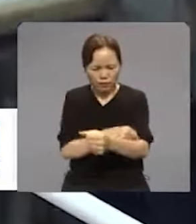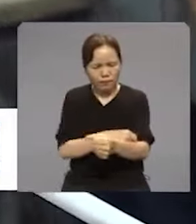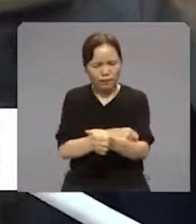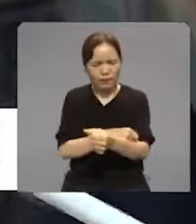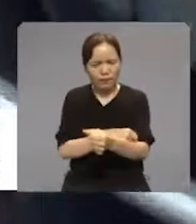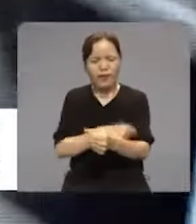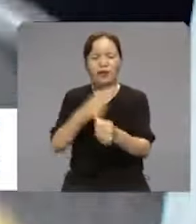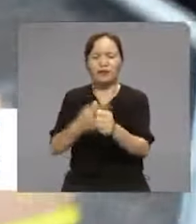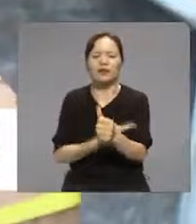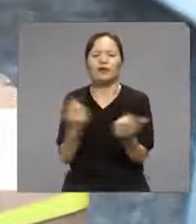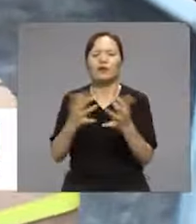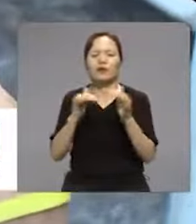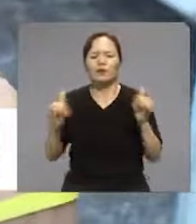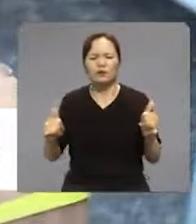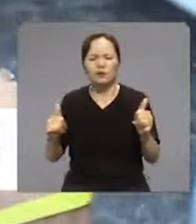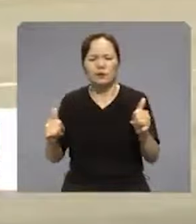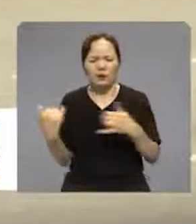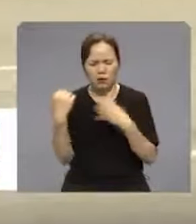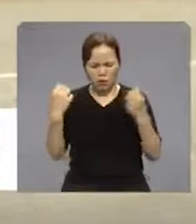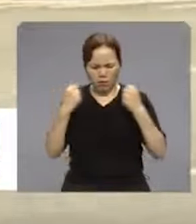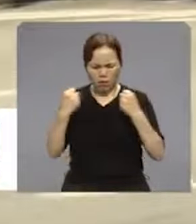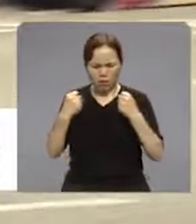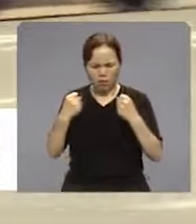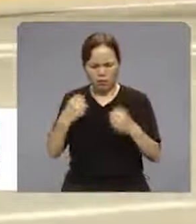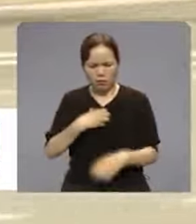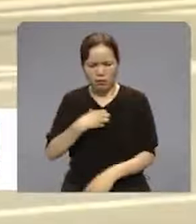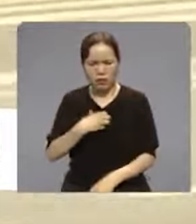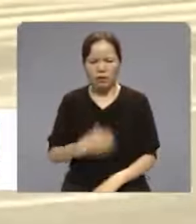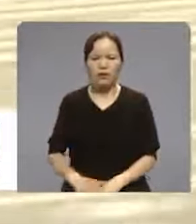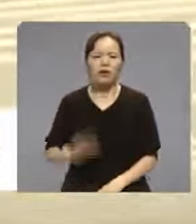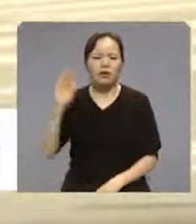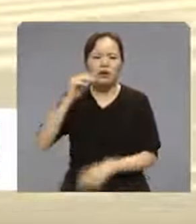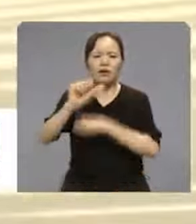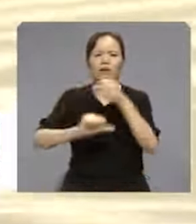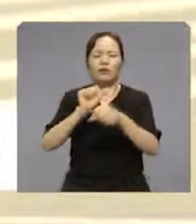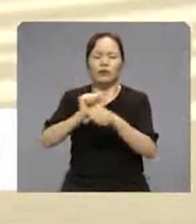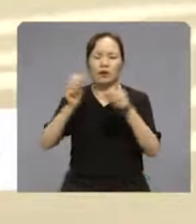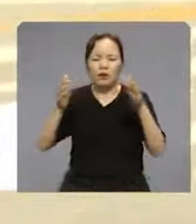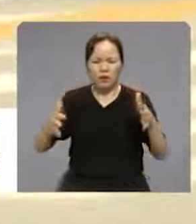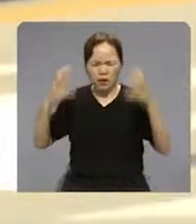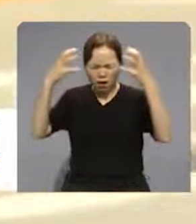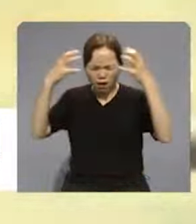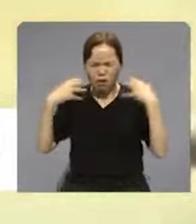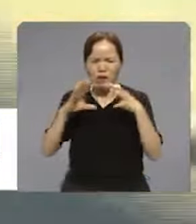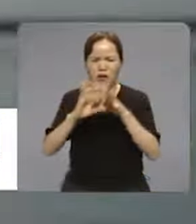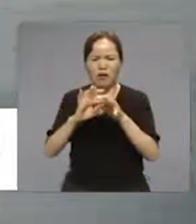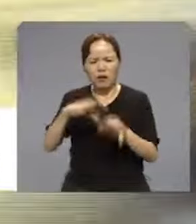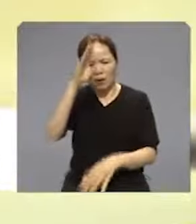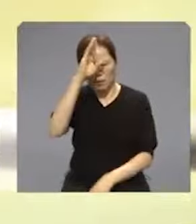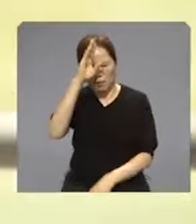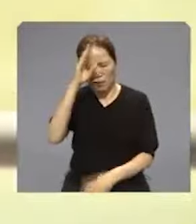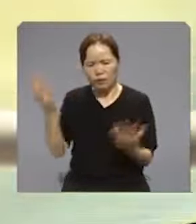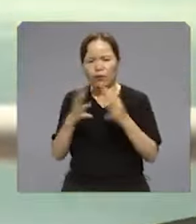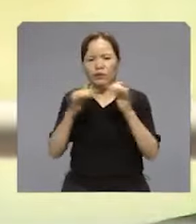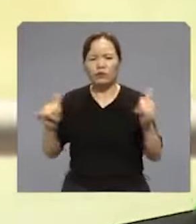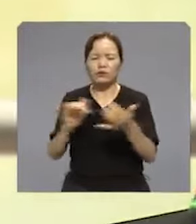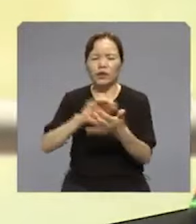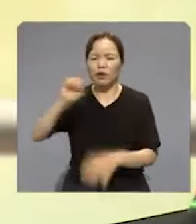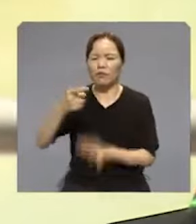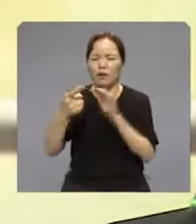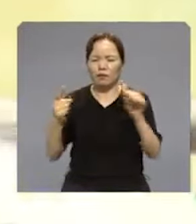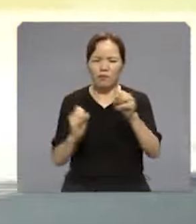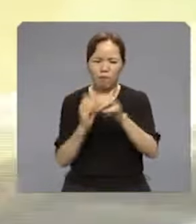건강에도 비상이 걸렸습니다. 최근 5년간 폭염으로 온열질환을 겪은 노동자는 100명이 훌쩍